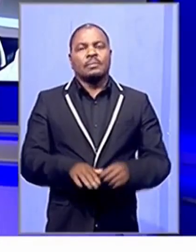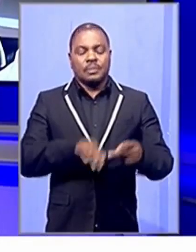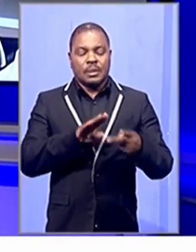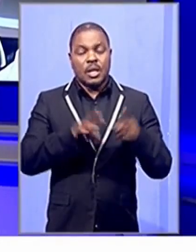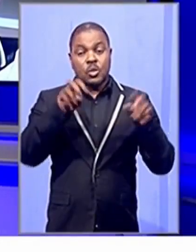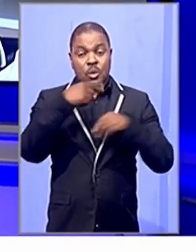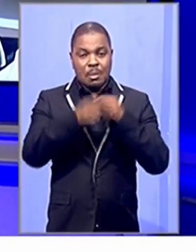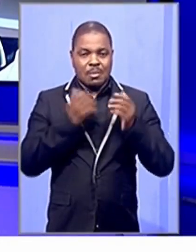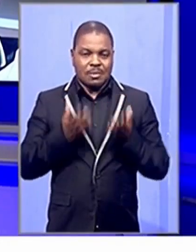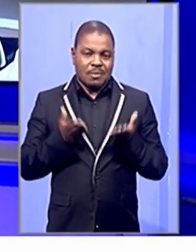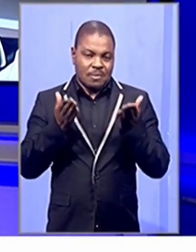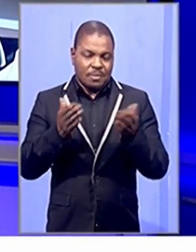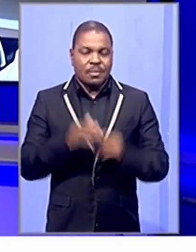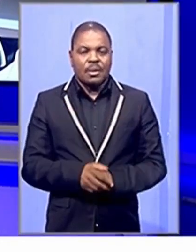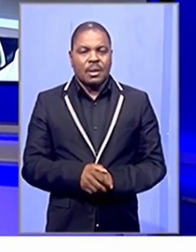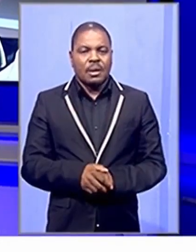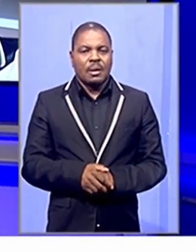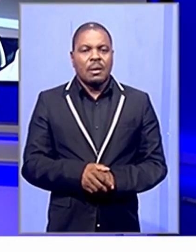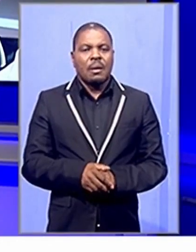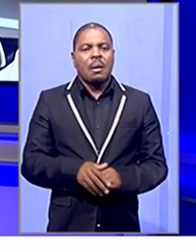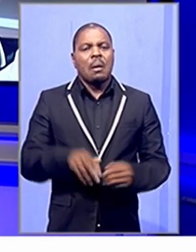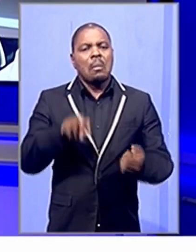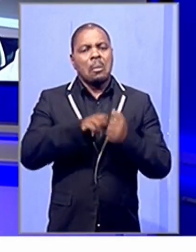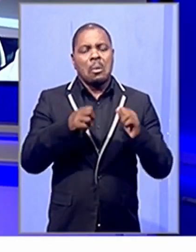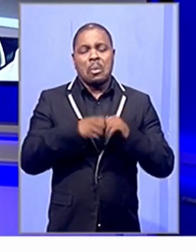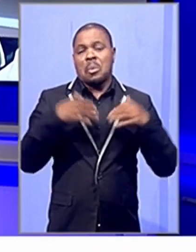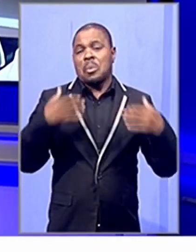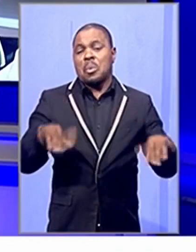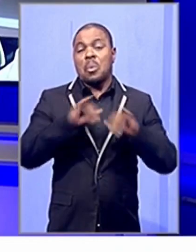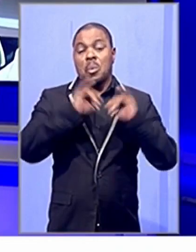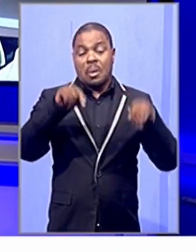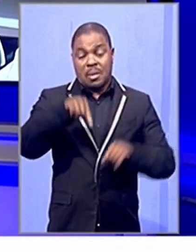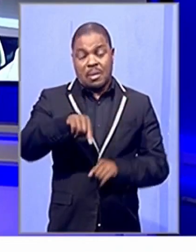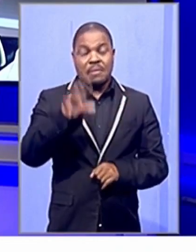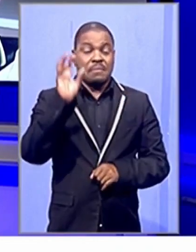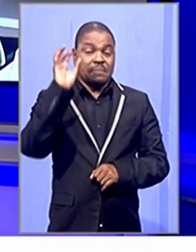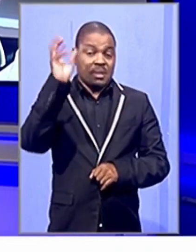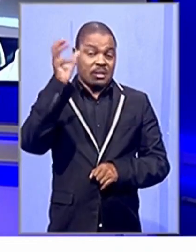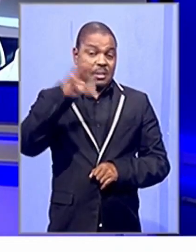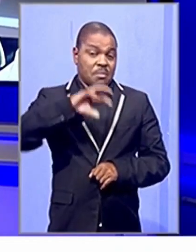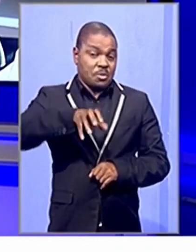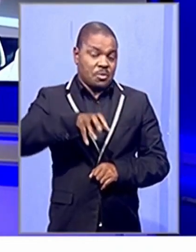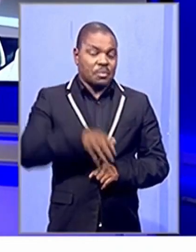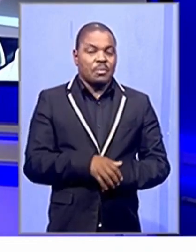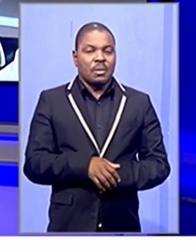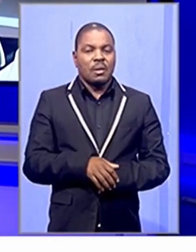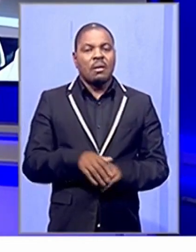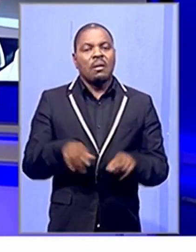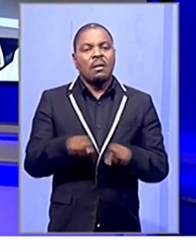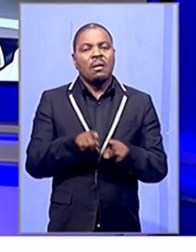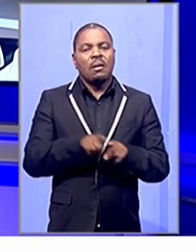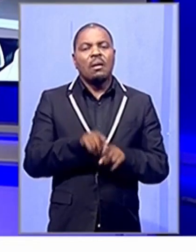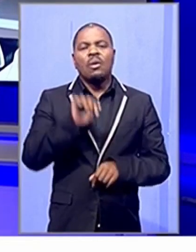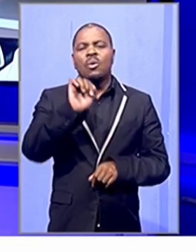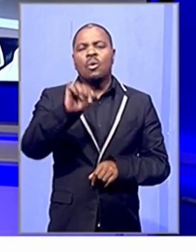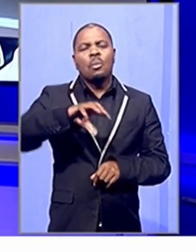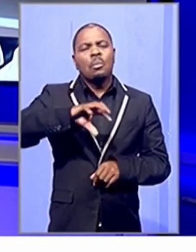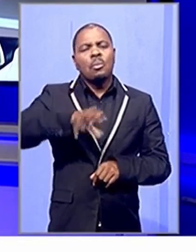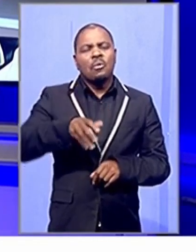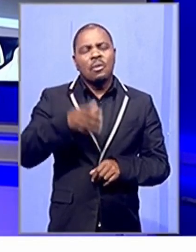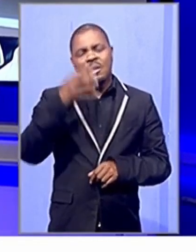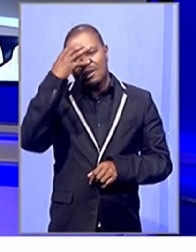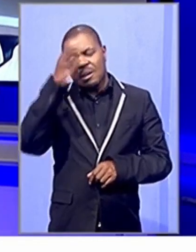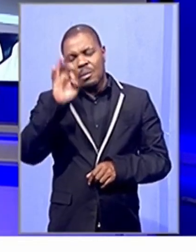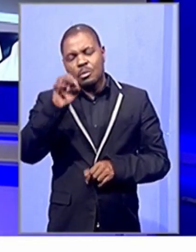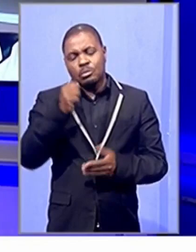ya phano ya ditshebeletso Ntate, bothata bona bo boholo haholo ka hara Free State jwalo ka puso ya province ebe le tlo